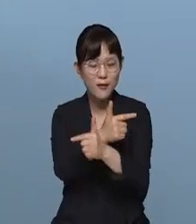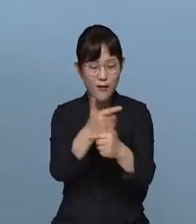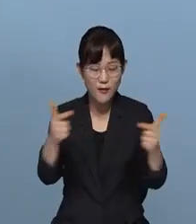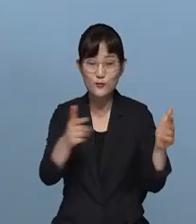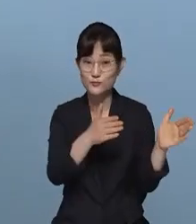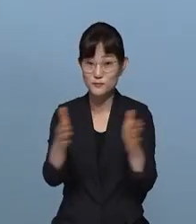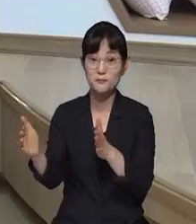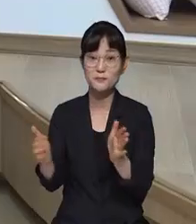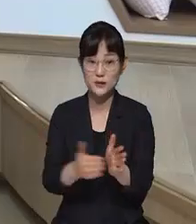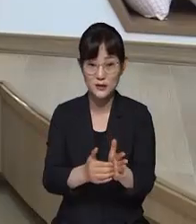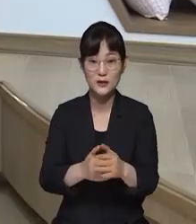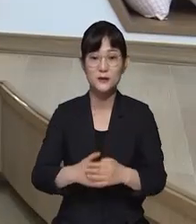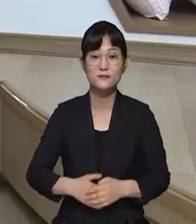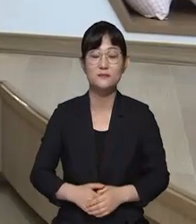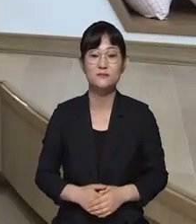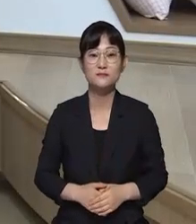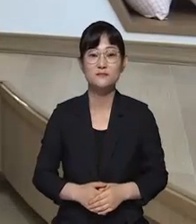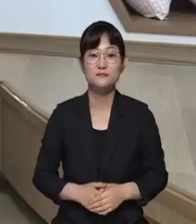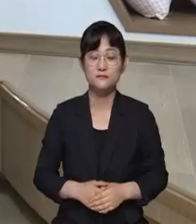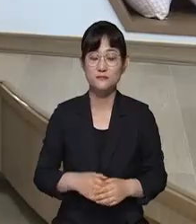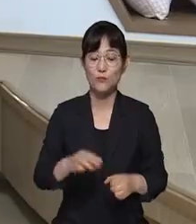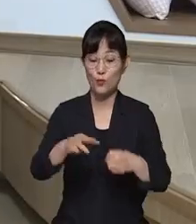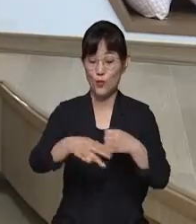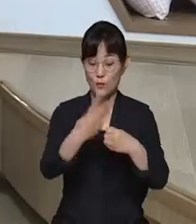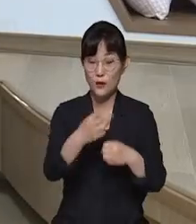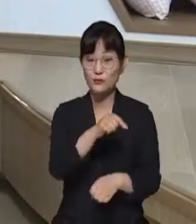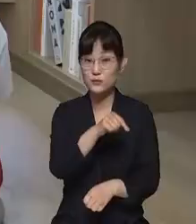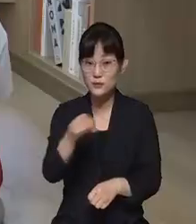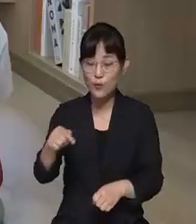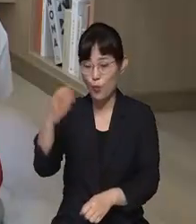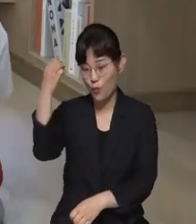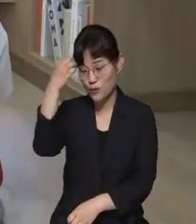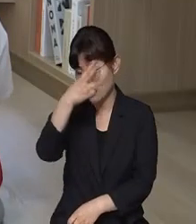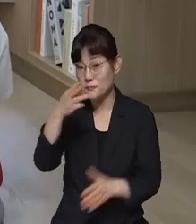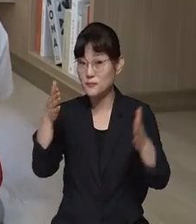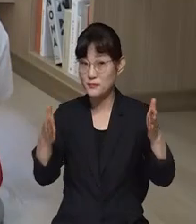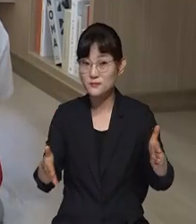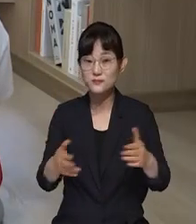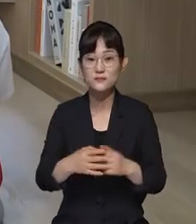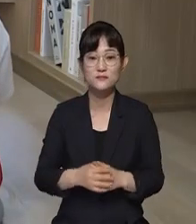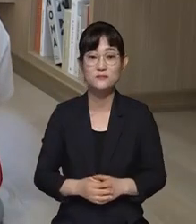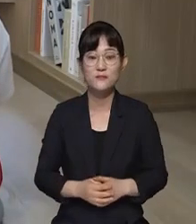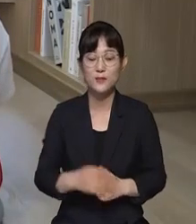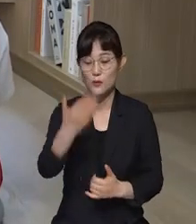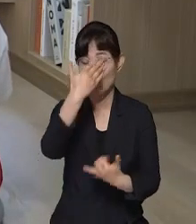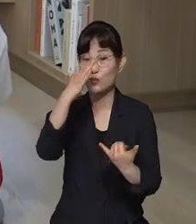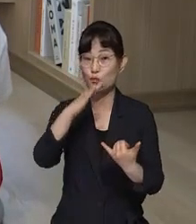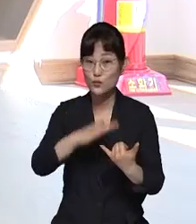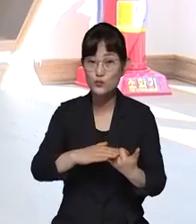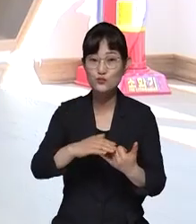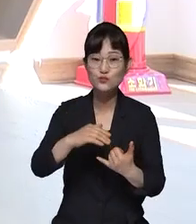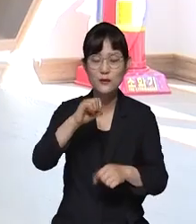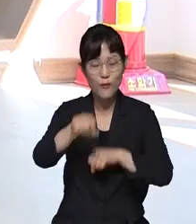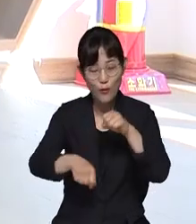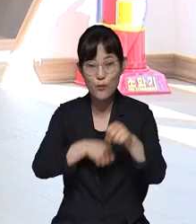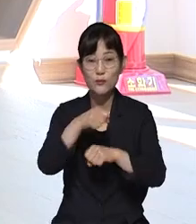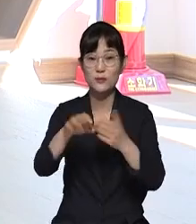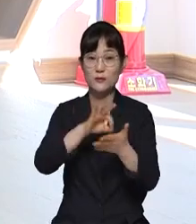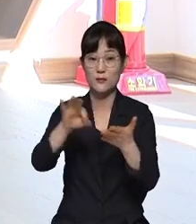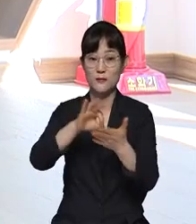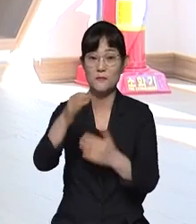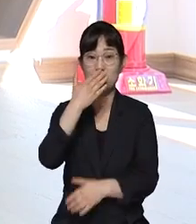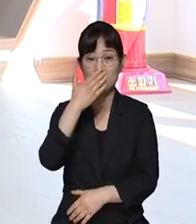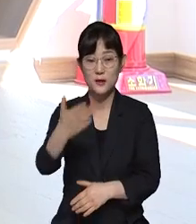즐길거리가 마련됐습니다. 초등학교 3학년에서 고등학교 3학년까지 청소년들은 누구나 자유롭게